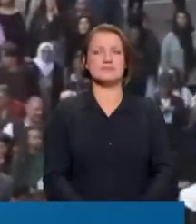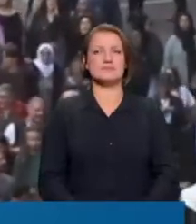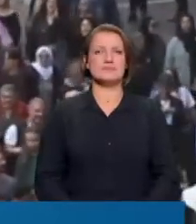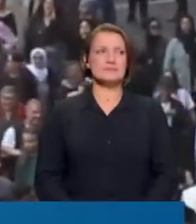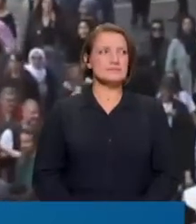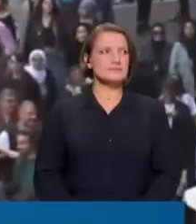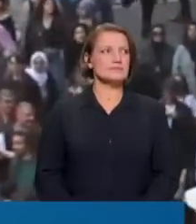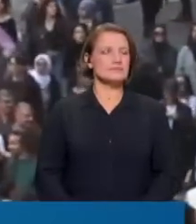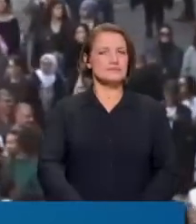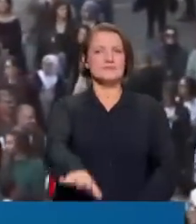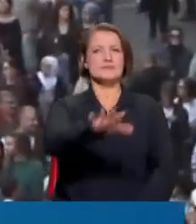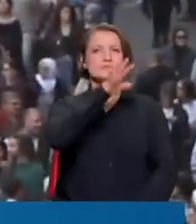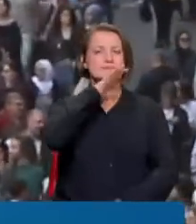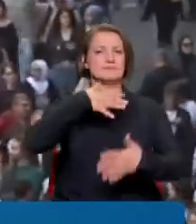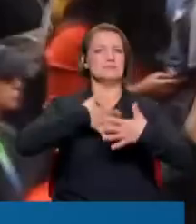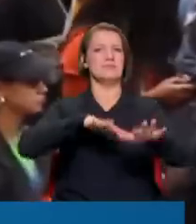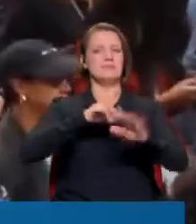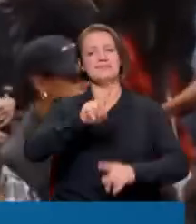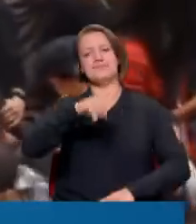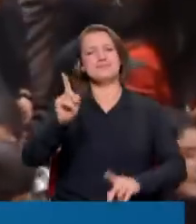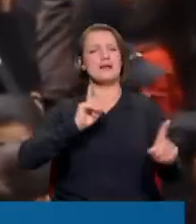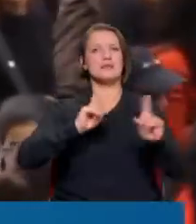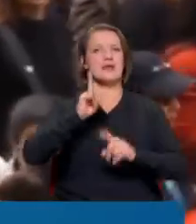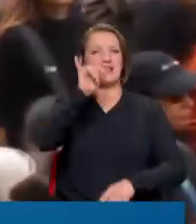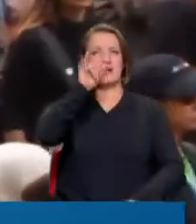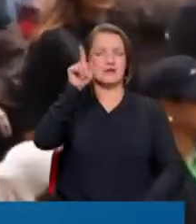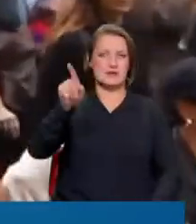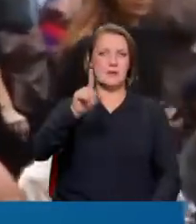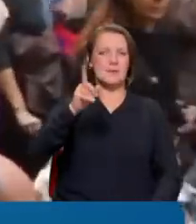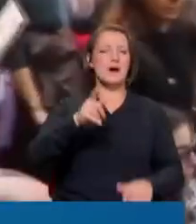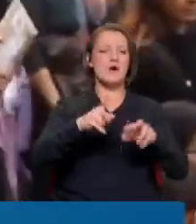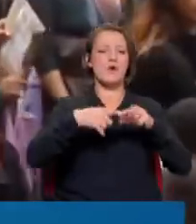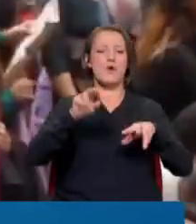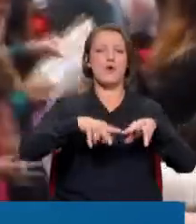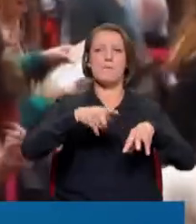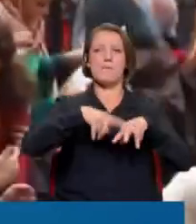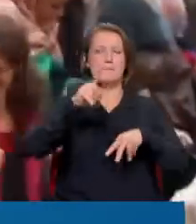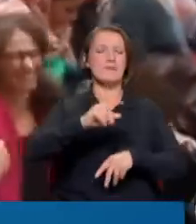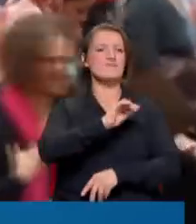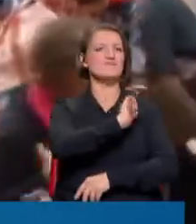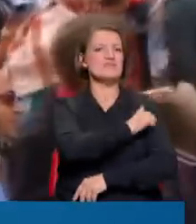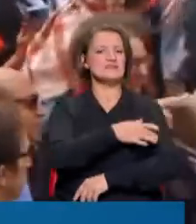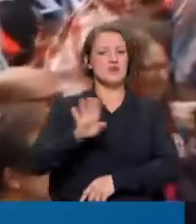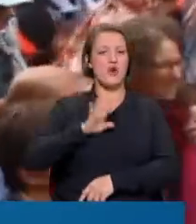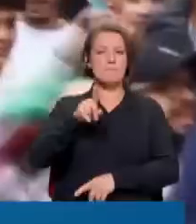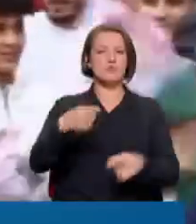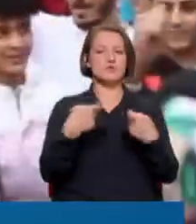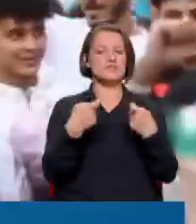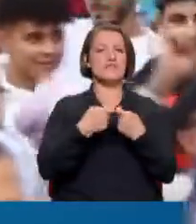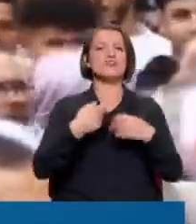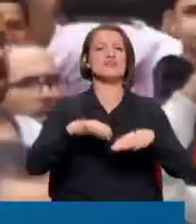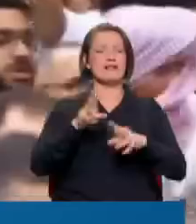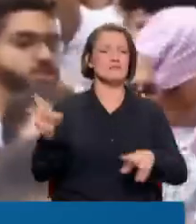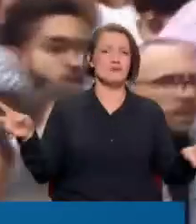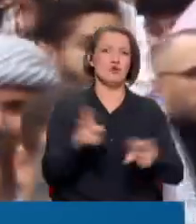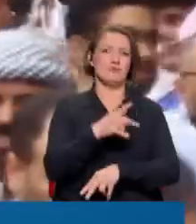gösterilere Avrupa'da protestoların bir diğer adresi İtalya'yı Başkent Roma'da Filistin Öğrenciler bu bir savaş değil soykırım